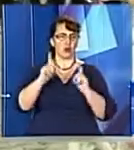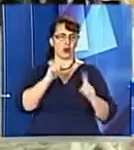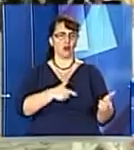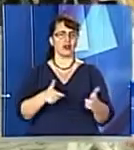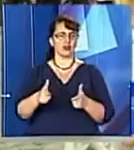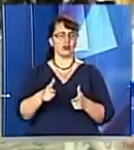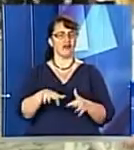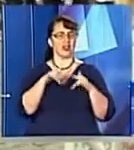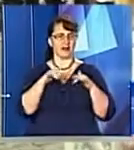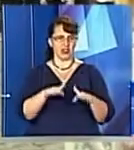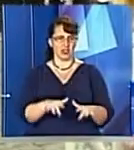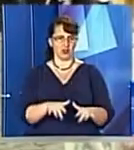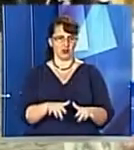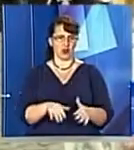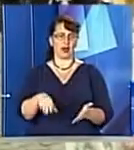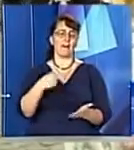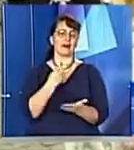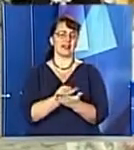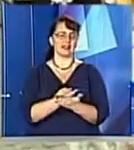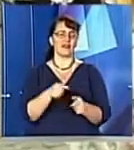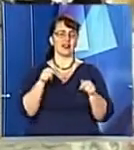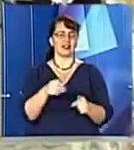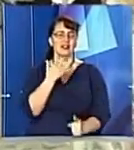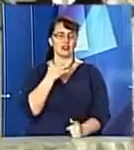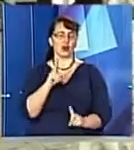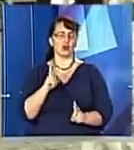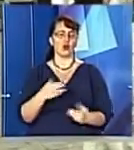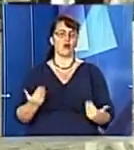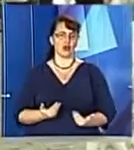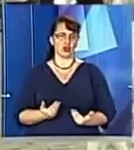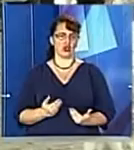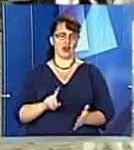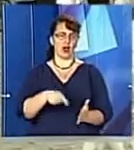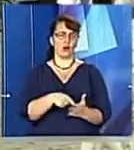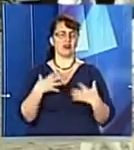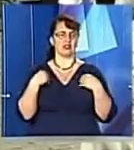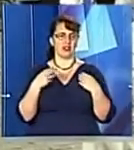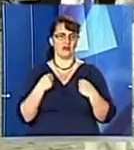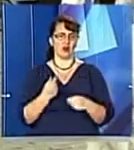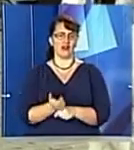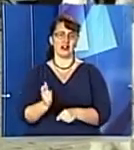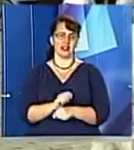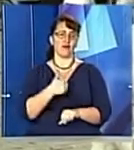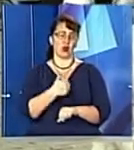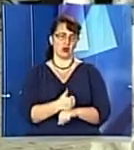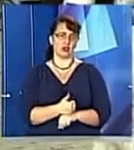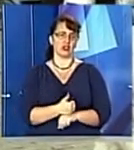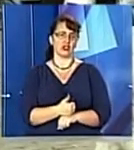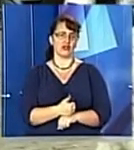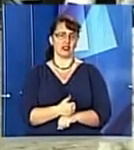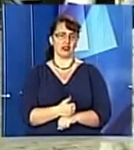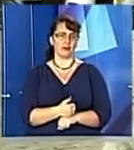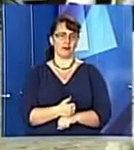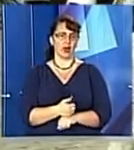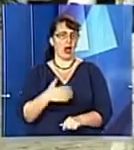флешмоб із представлення тих національностей, які проживають у місті Львові, ну, саме основні ті. До речі,